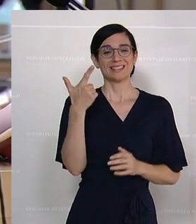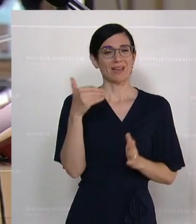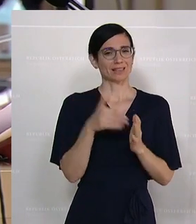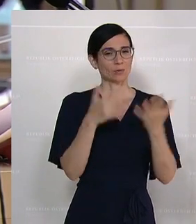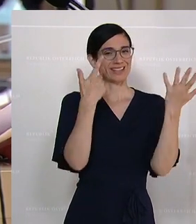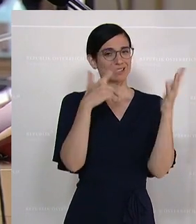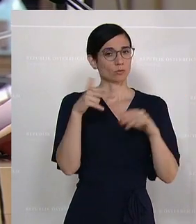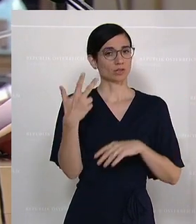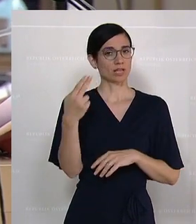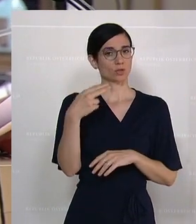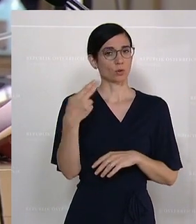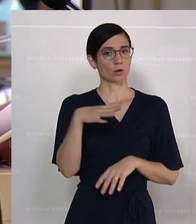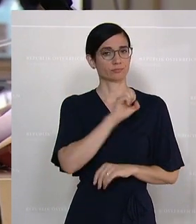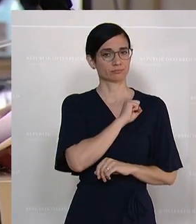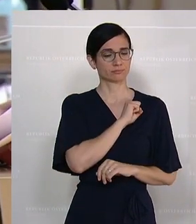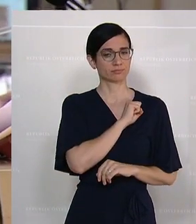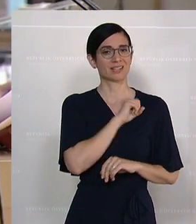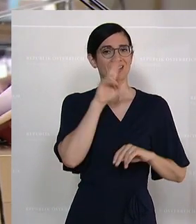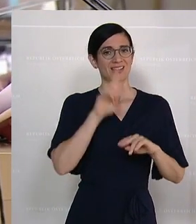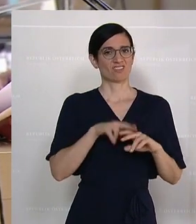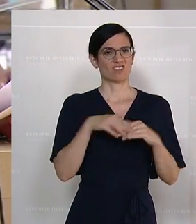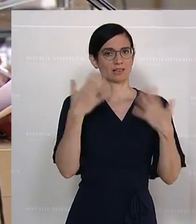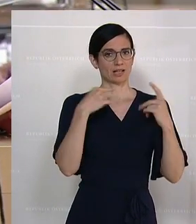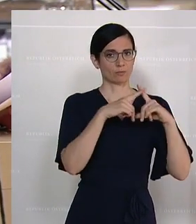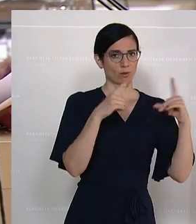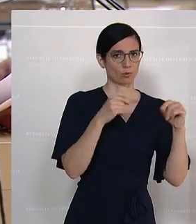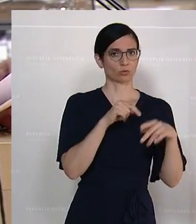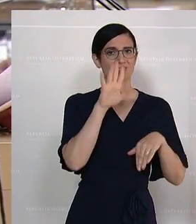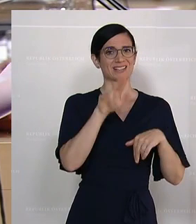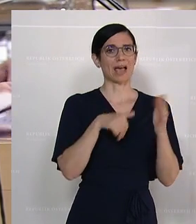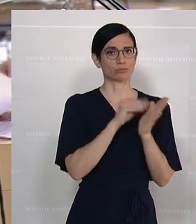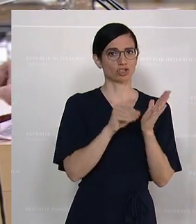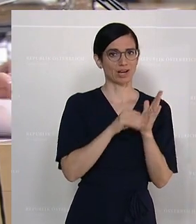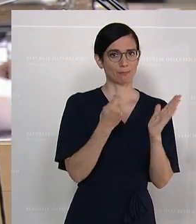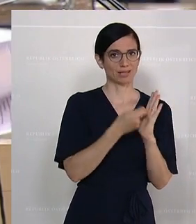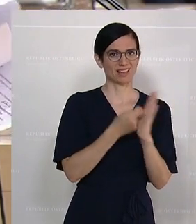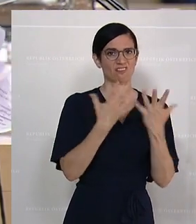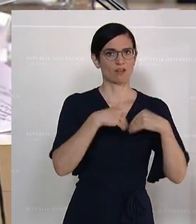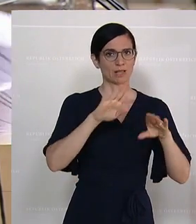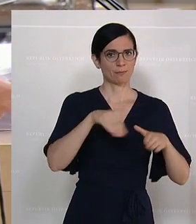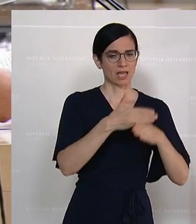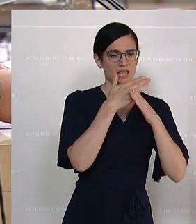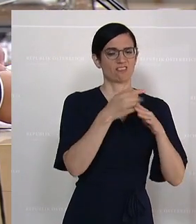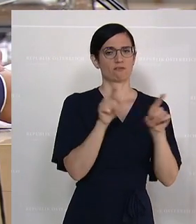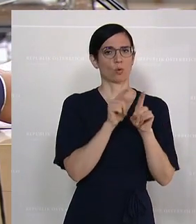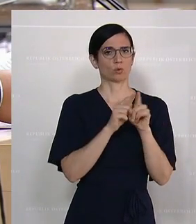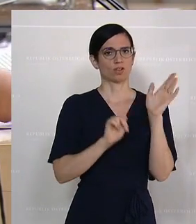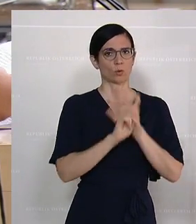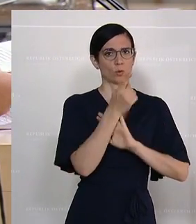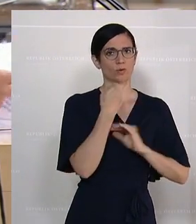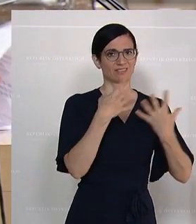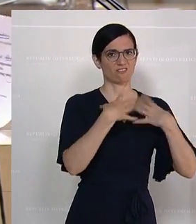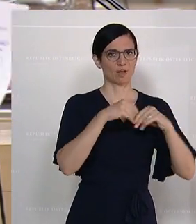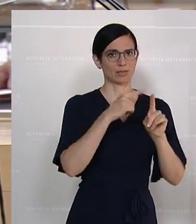1730 euro wenn man den klima bonus den absetzbetrag die familienbeihilfe und einer erhöhten familienbonus